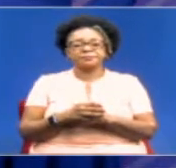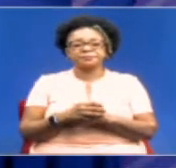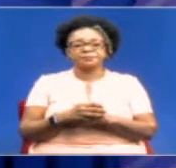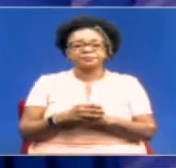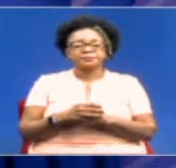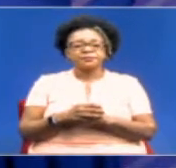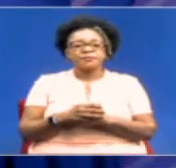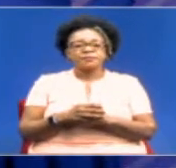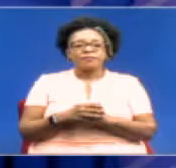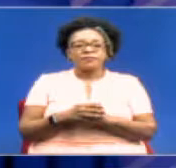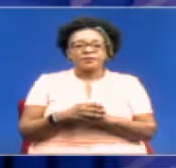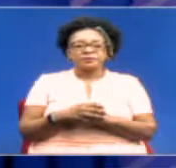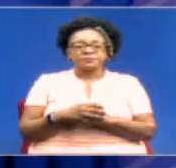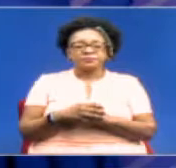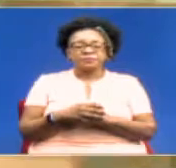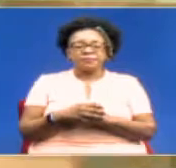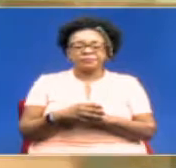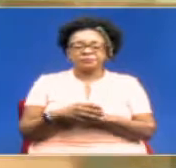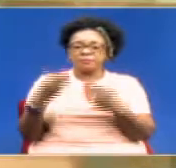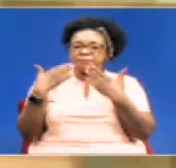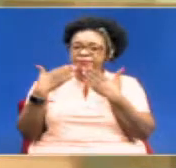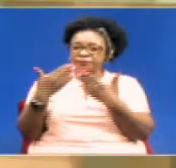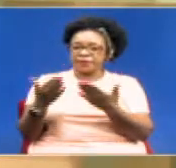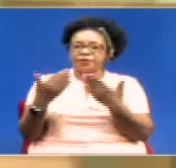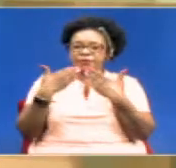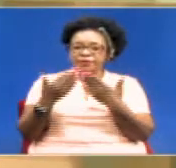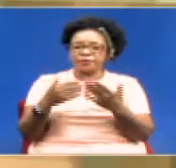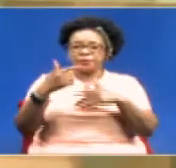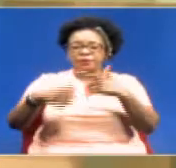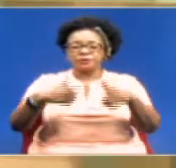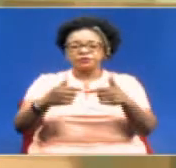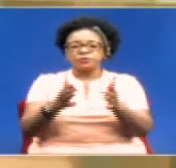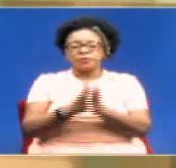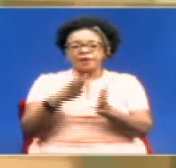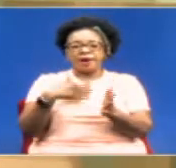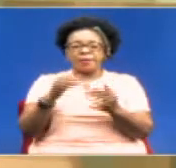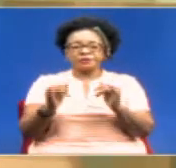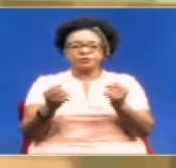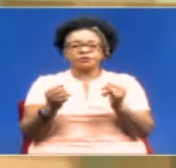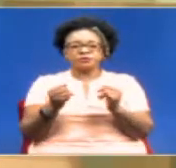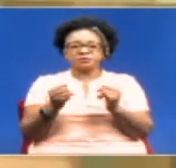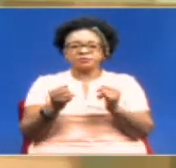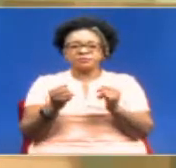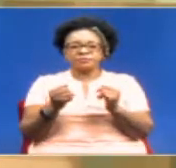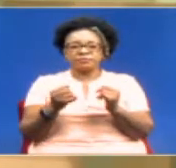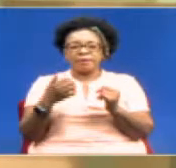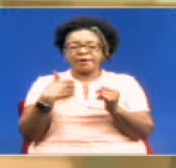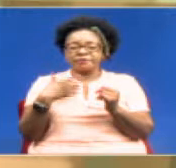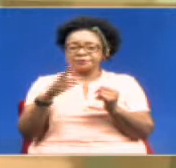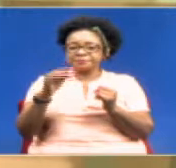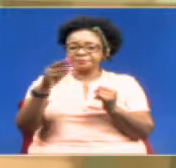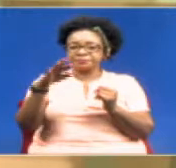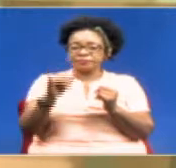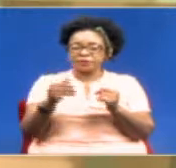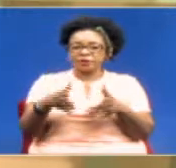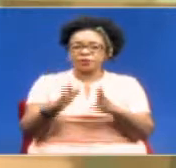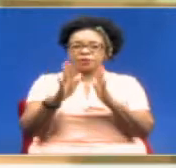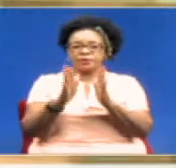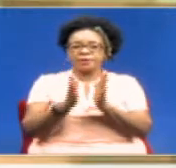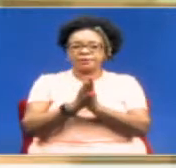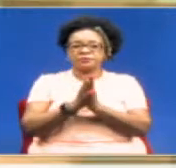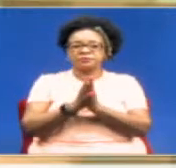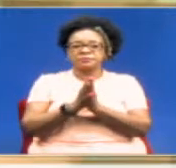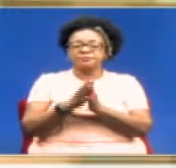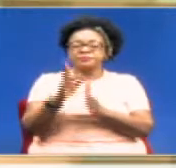Na asante sana Nuru Abdulaziz, mtazamaji, tuendelee na msururu wa taarifa zetu. Mhasibu katika mamlaka ya barabara za mashinani